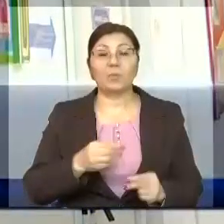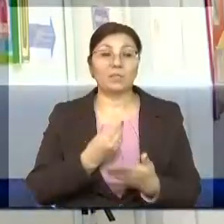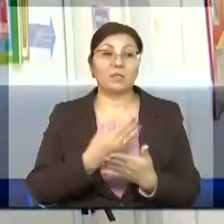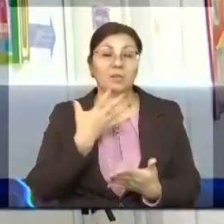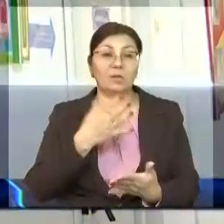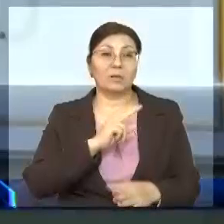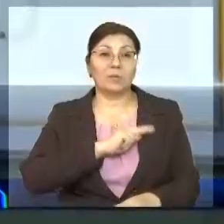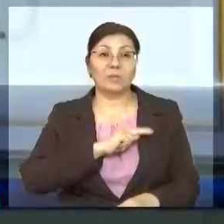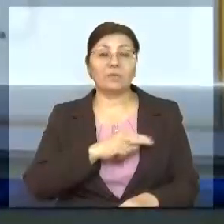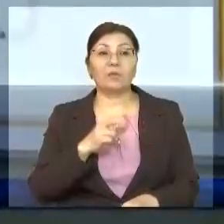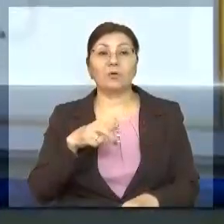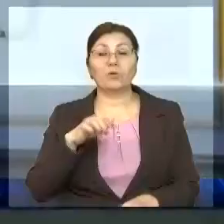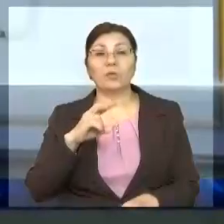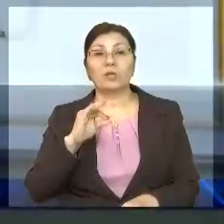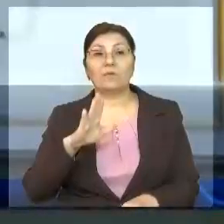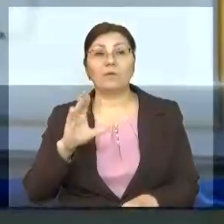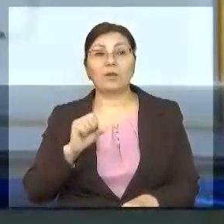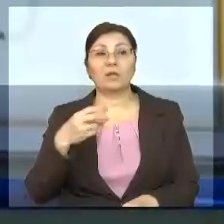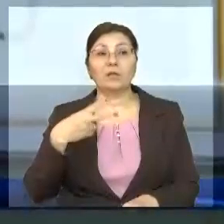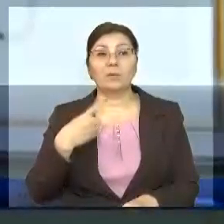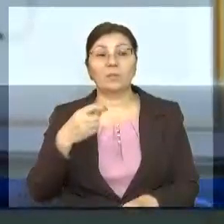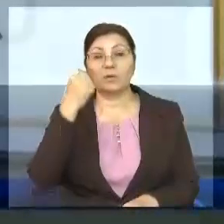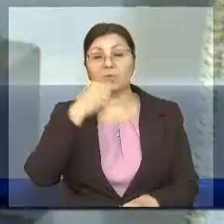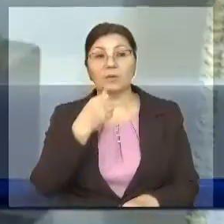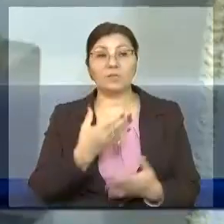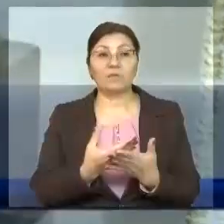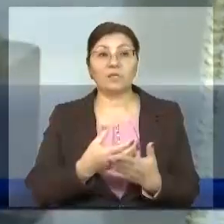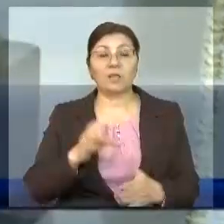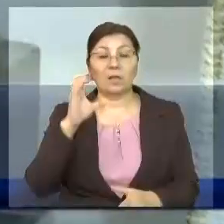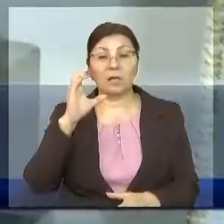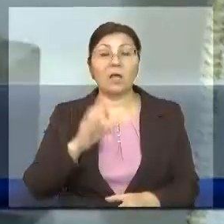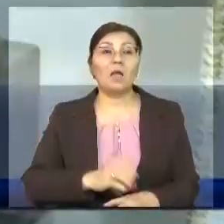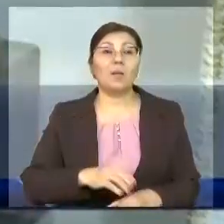емес. Зейнегүл Күзенова 2021 жылы Білім және ғылым